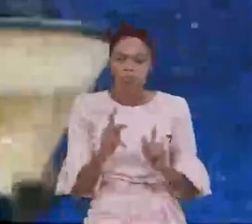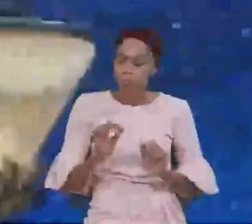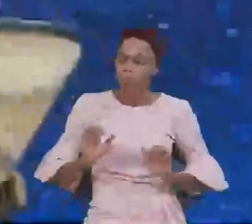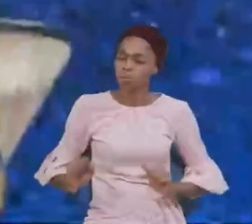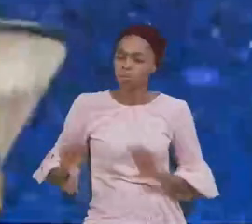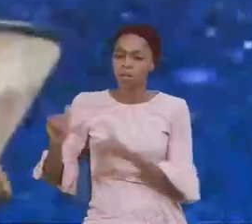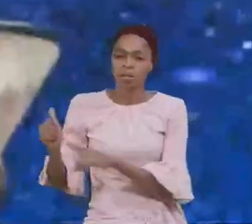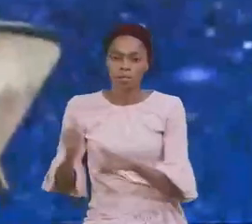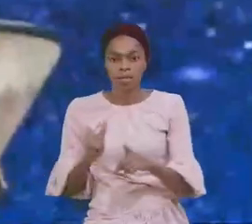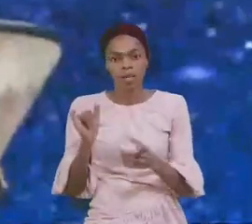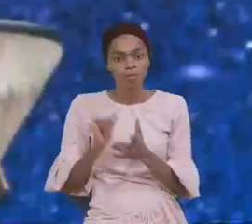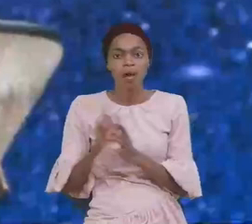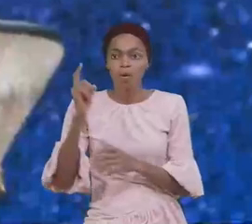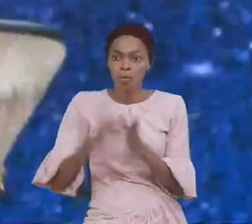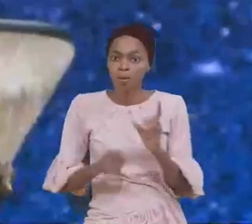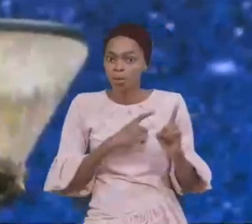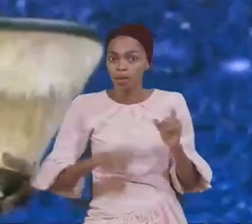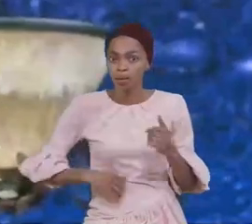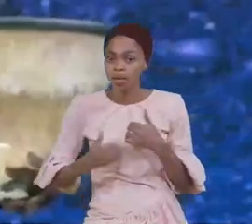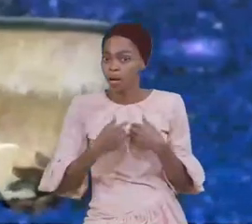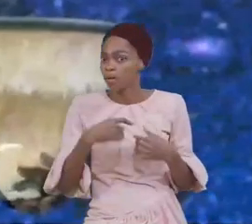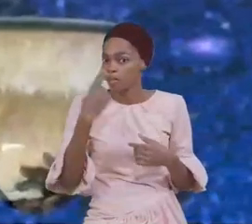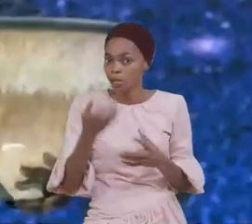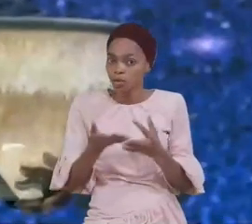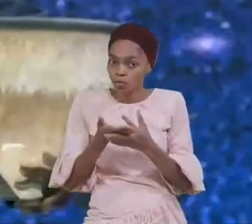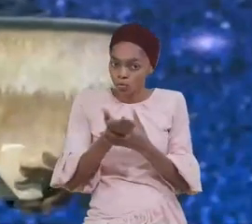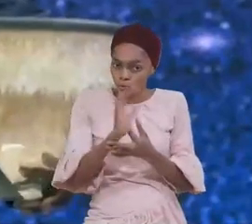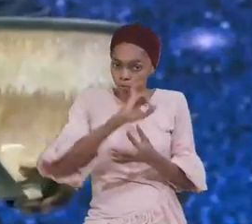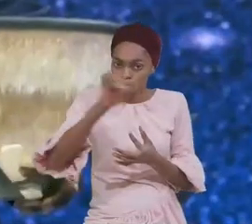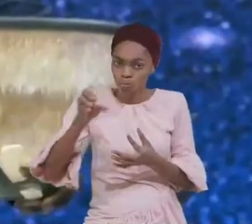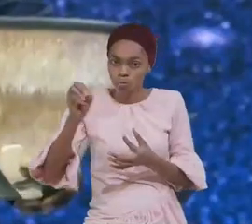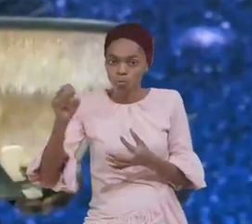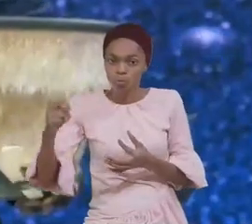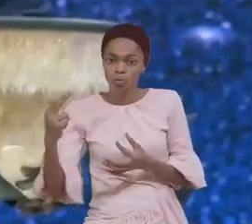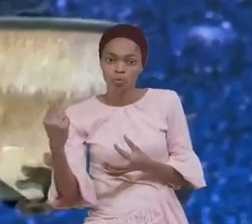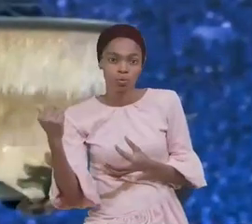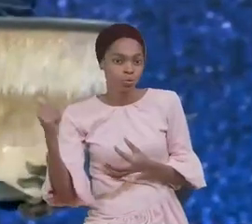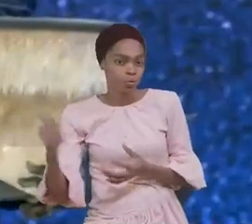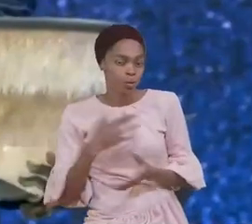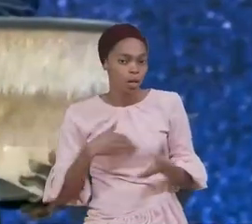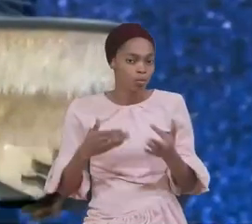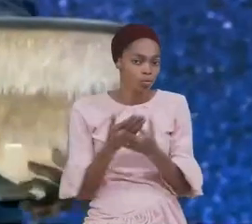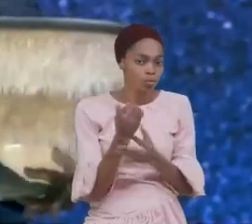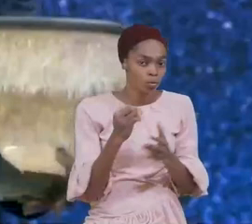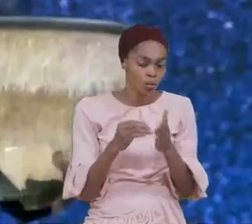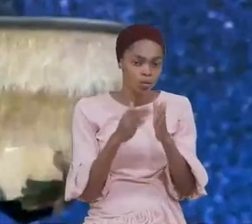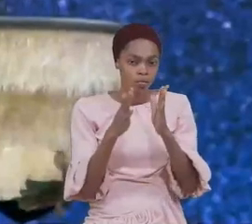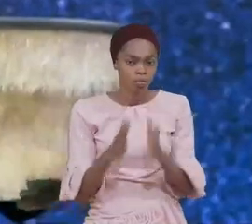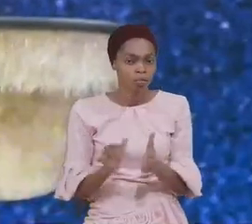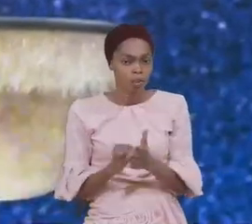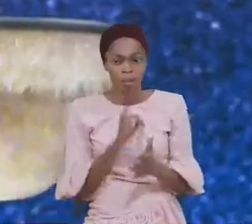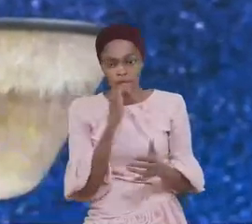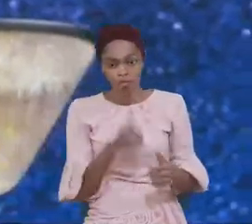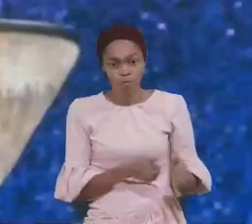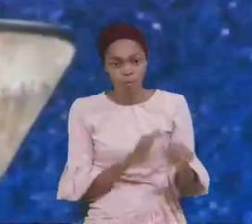écoutaient, parce qu'ils se sont consacrés à ce que le Seigneur a dit. Au travers de Josué, le dirigeant, les